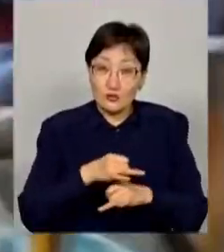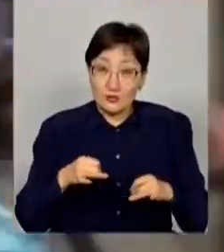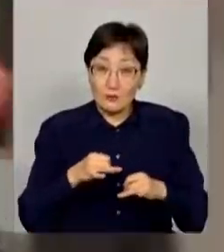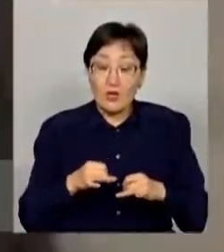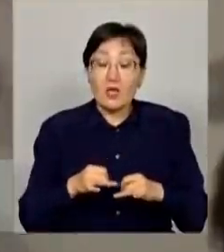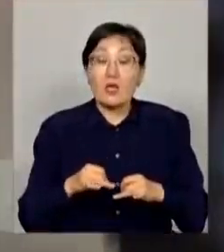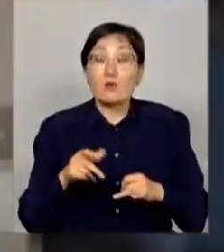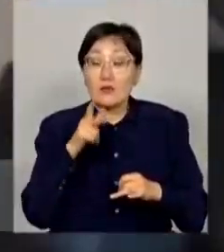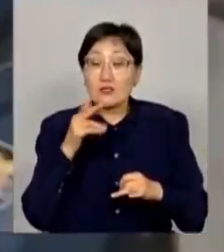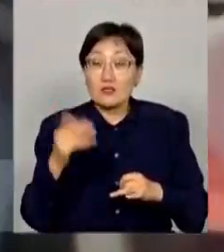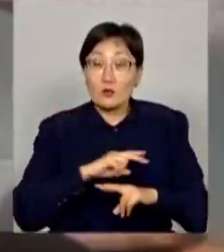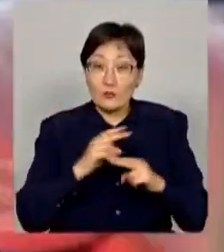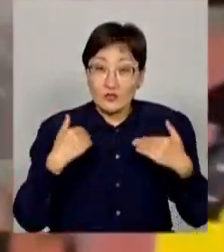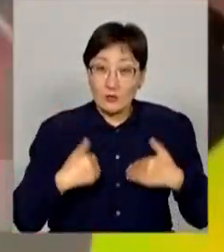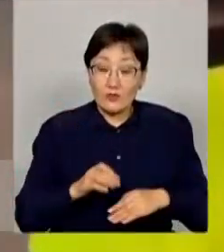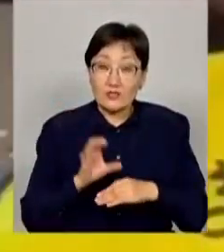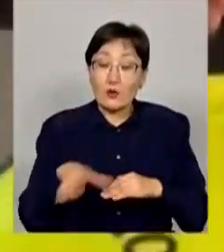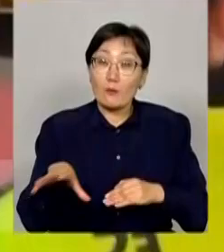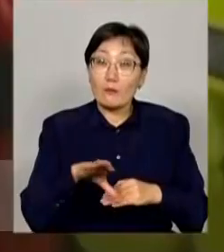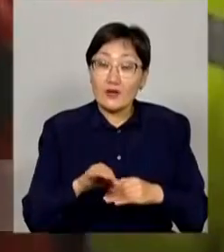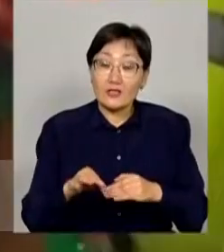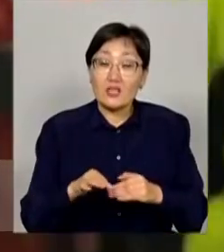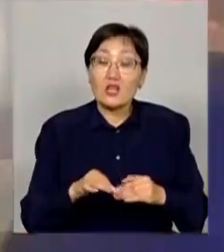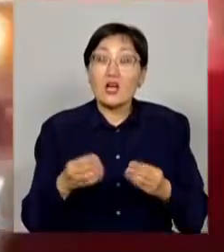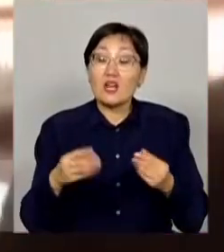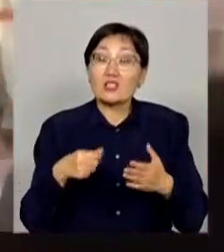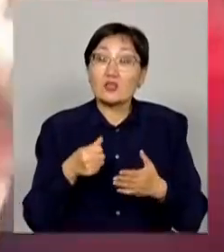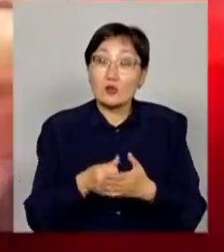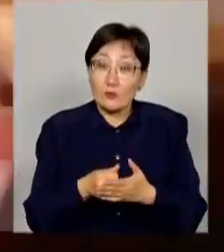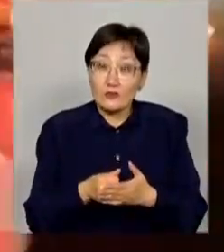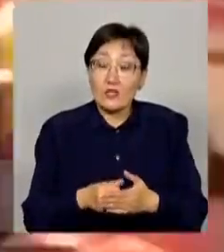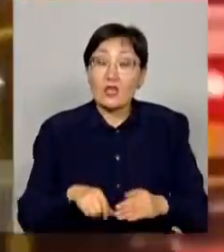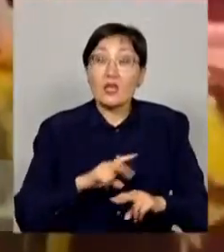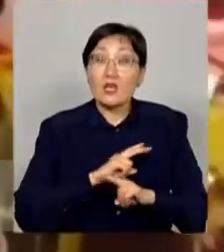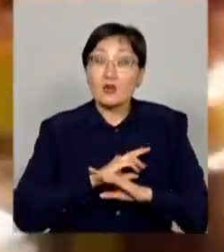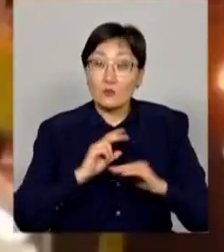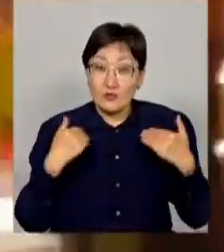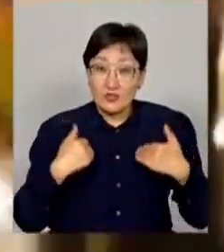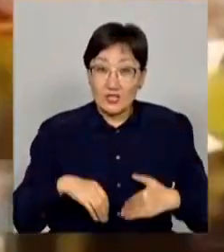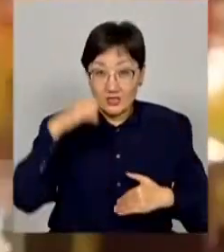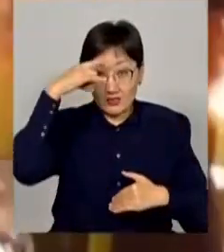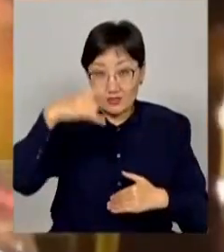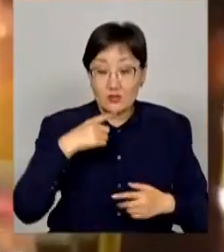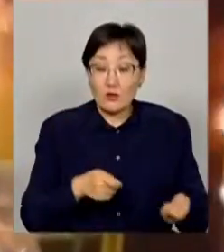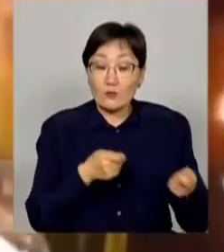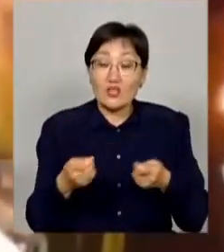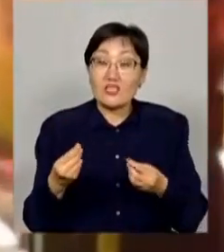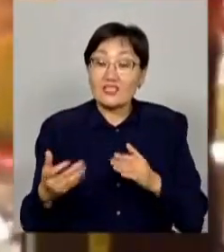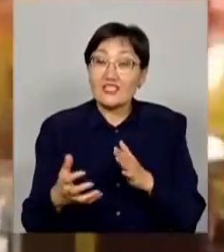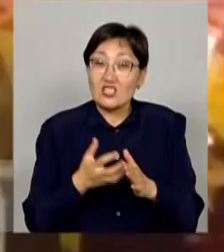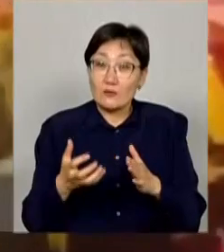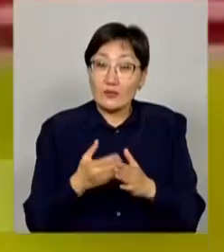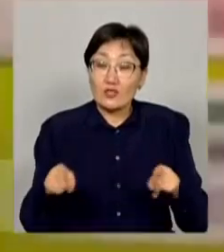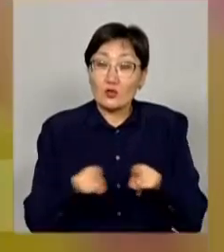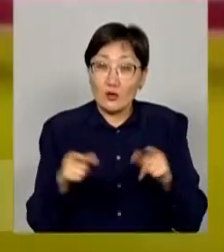Корей тарапы мәйітті жөнелту бойынша барлық шығындарды толық өтеген. Ал қыздың денесін Қазақстанға жеткізуге ақша жетпей жатыр деген